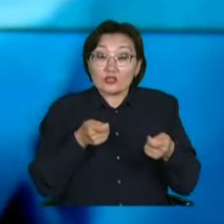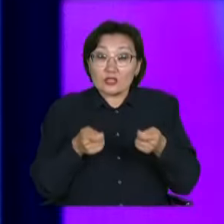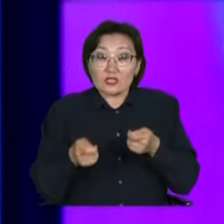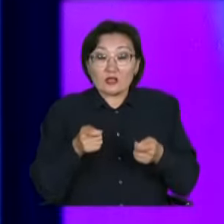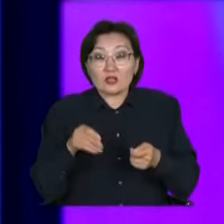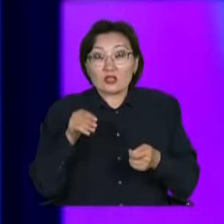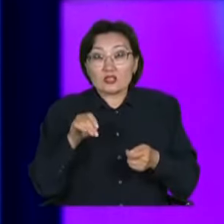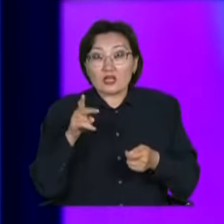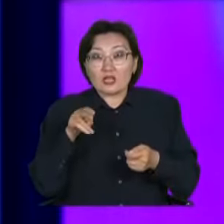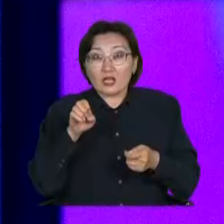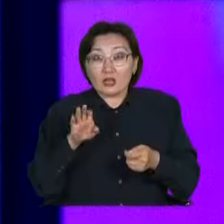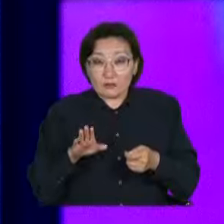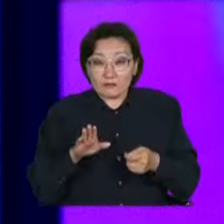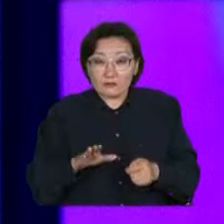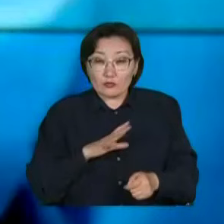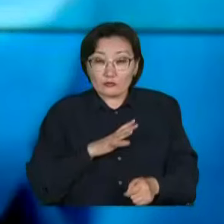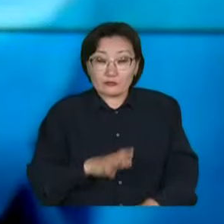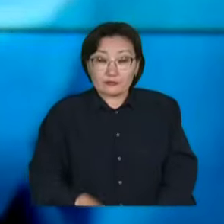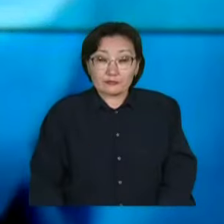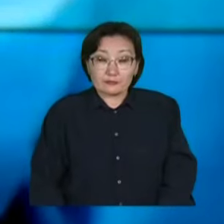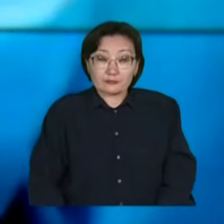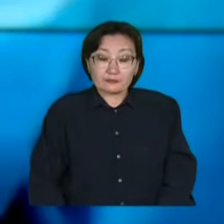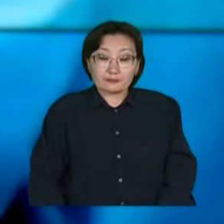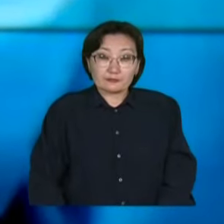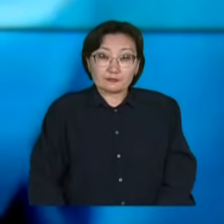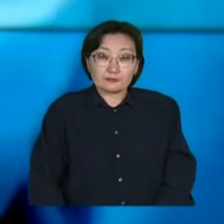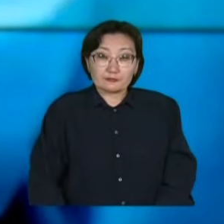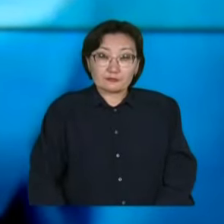Нұрлан Жарылқапов болды.